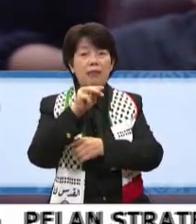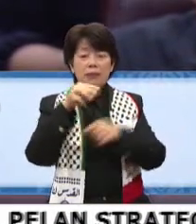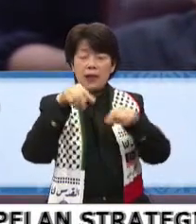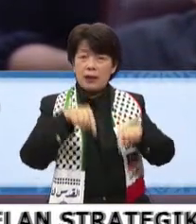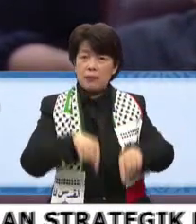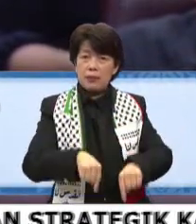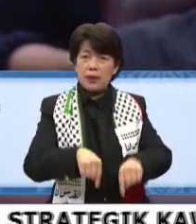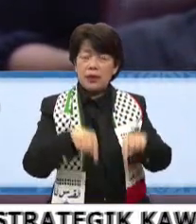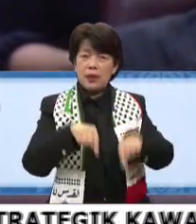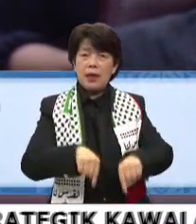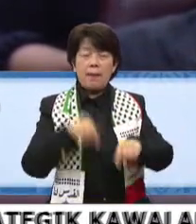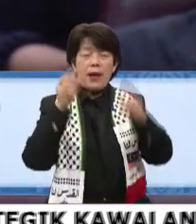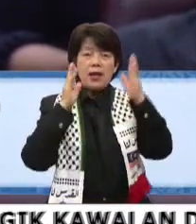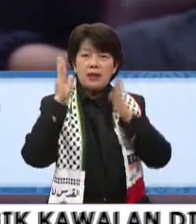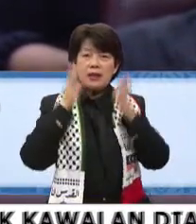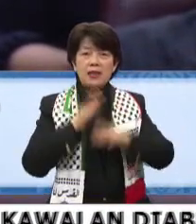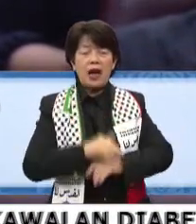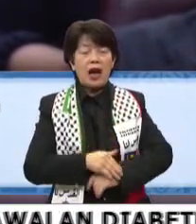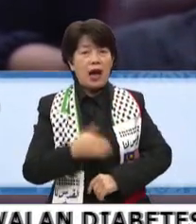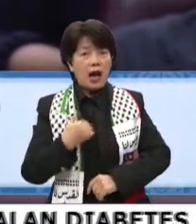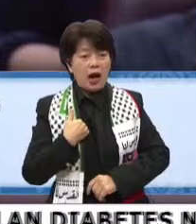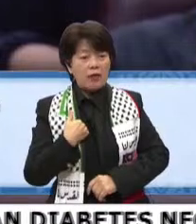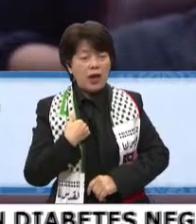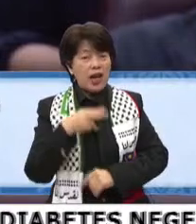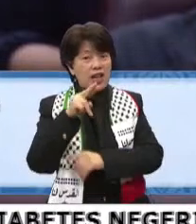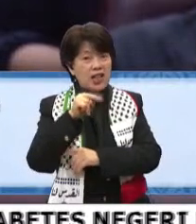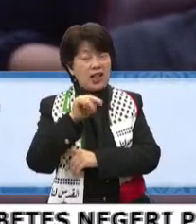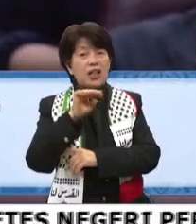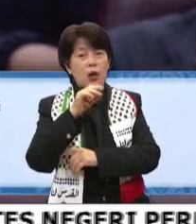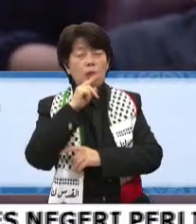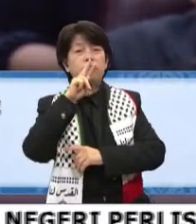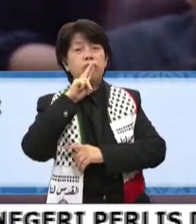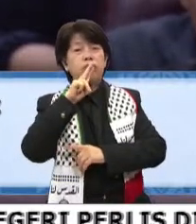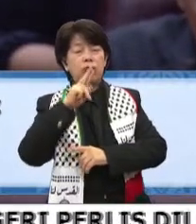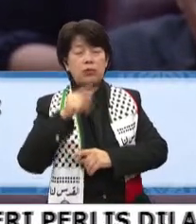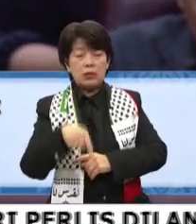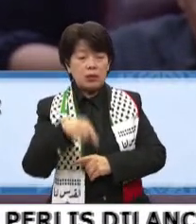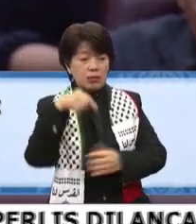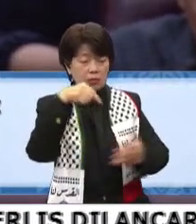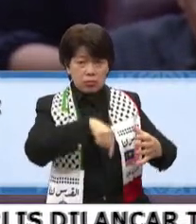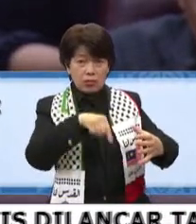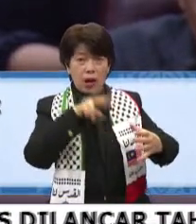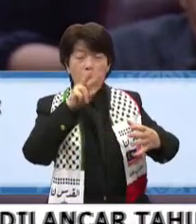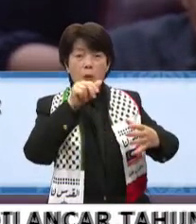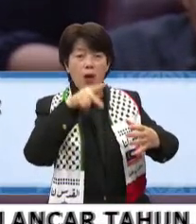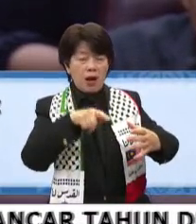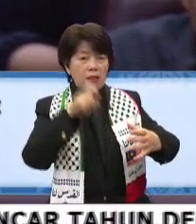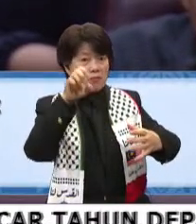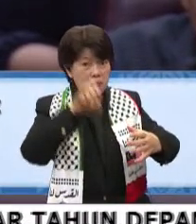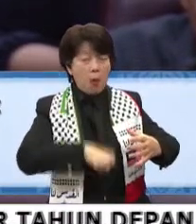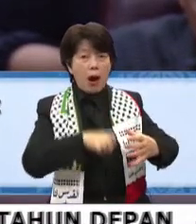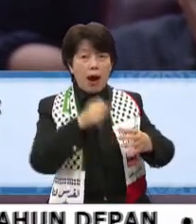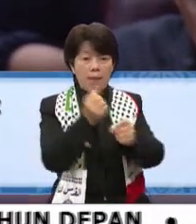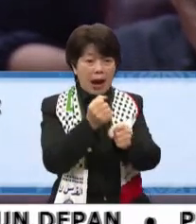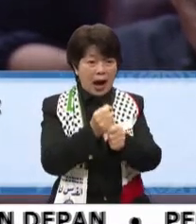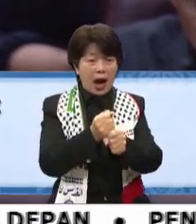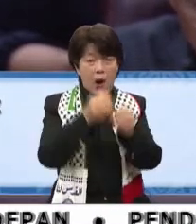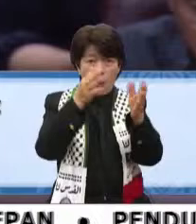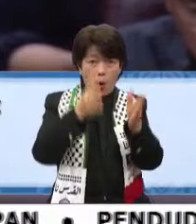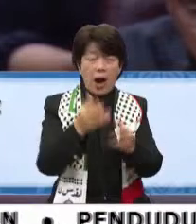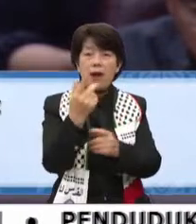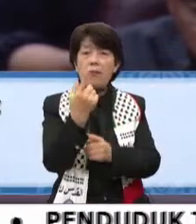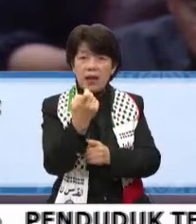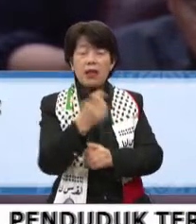setakat ini Tan Sri hanya nikotin yang boleh memberikan kesan akut atau kematian dos nikotin yang